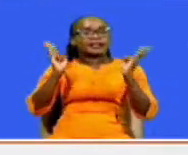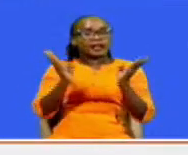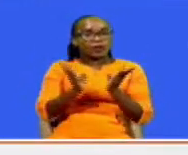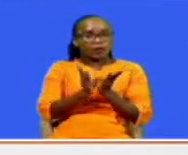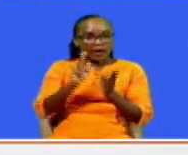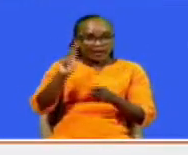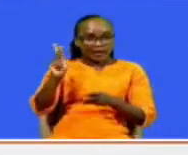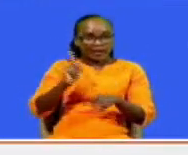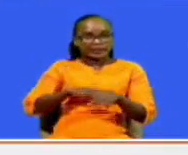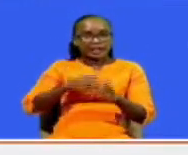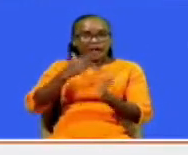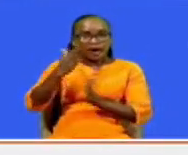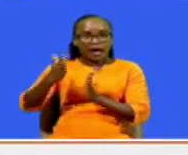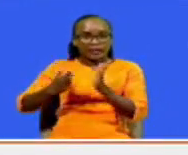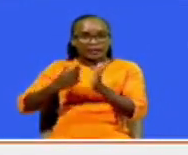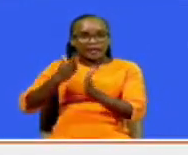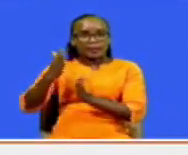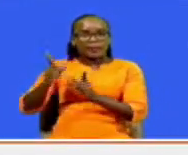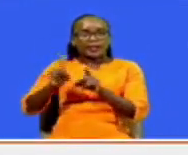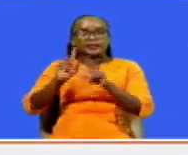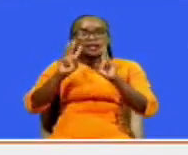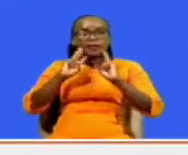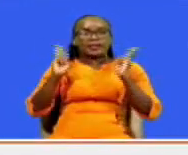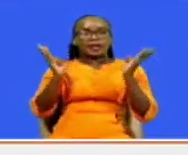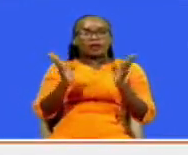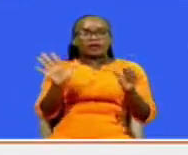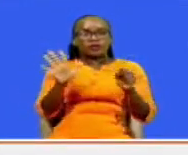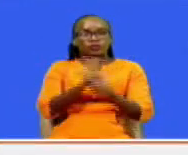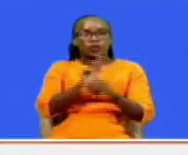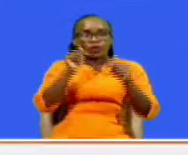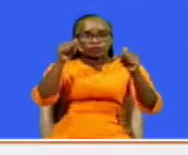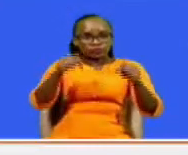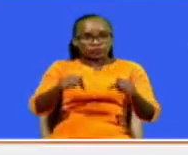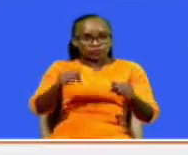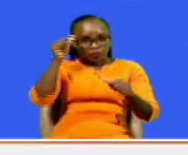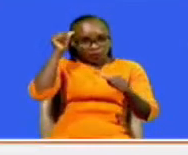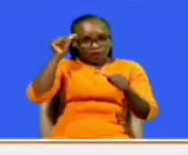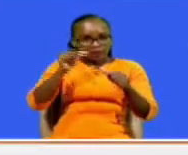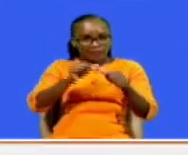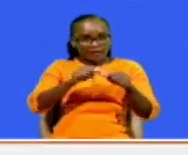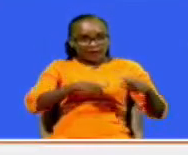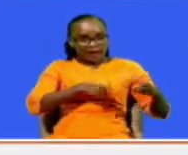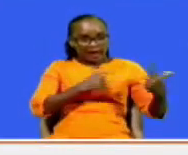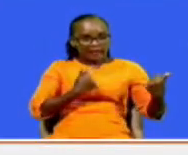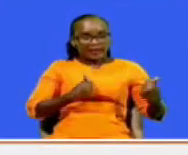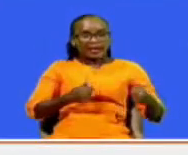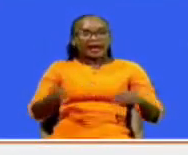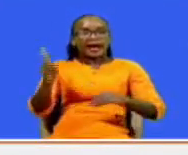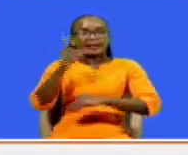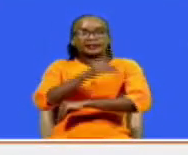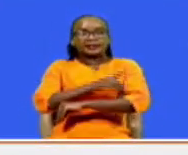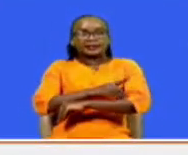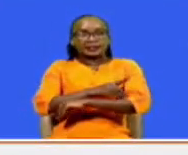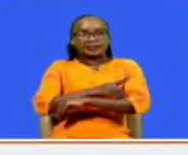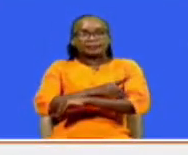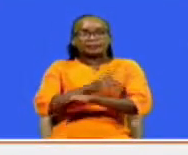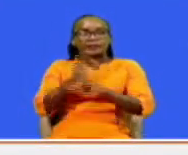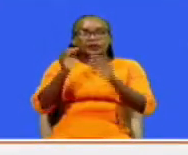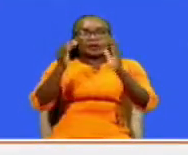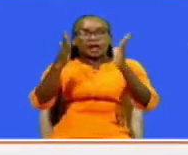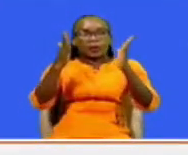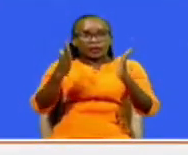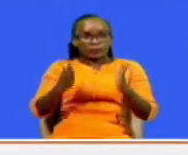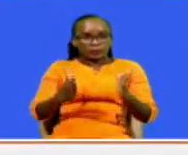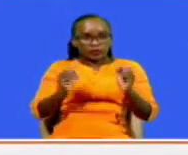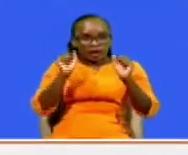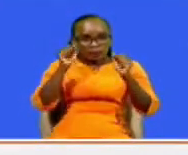Kenya inapojiandaa na ulimwengu hii leo kuadhimisha siku ya moyo duniani, mwanahabari wetu Gloria Milimu